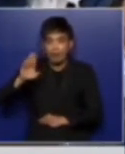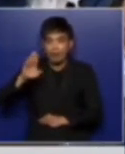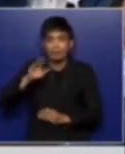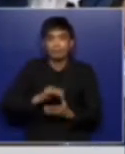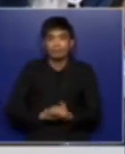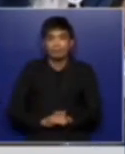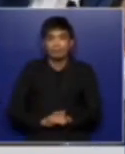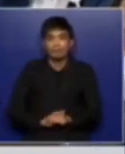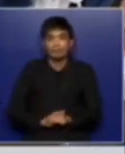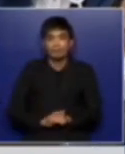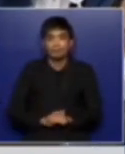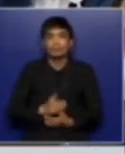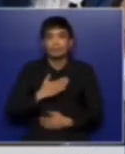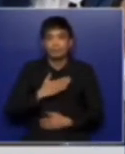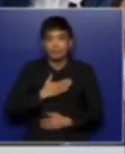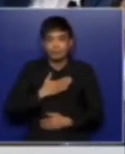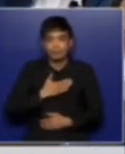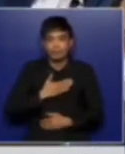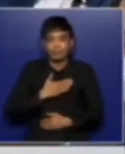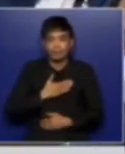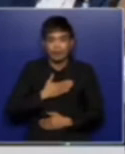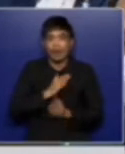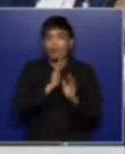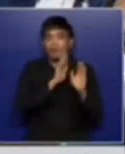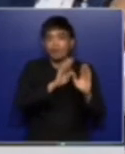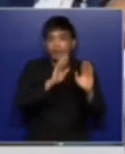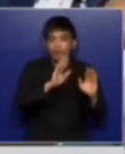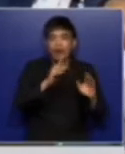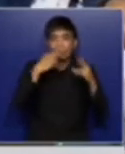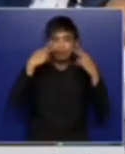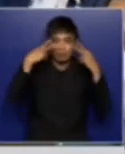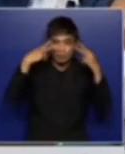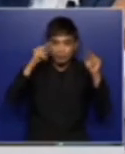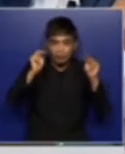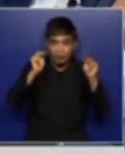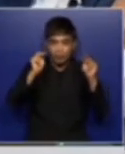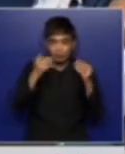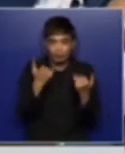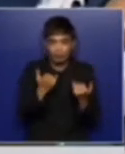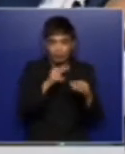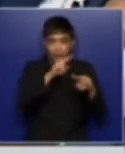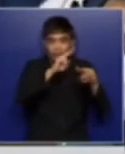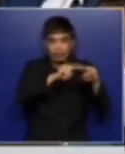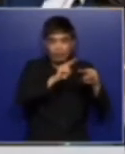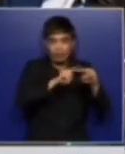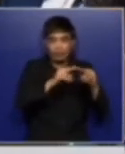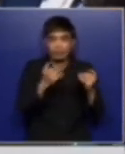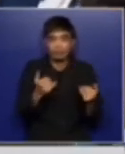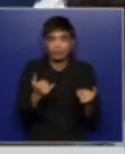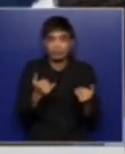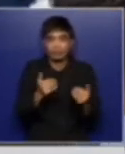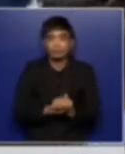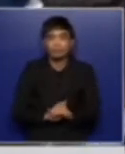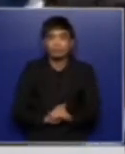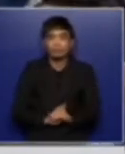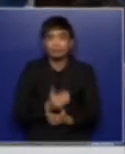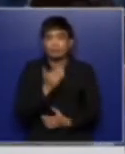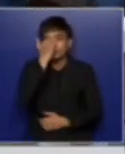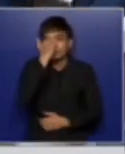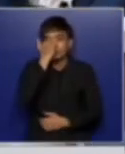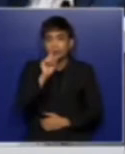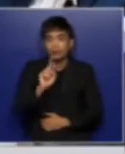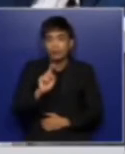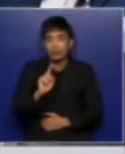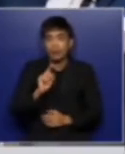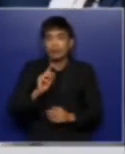ท่านประธานครับที่ผมจะฝากไปถึงท่านรัฐมนตรีว่าการกระทรวงการคลังซึ่งท่านนั่งอยู่ที่นี่เนี่ยนะครับเพราะว่าทางสำนักงานเศรษฐกิจ